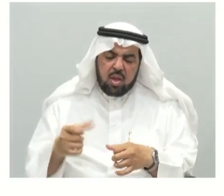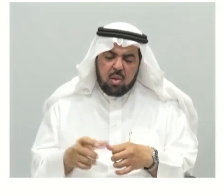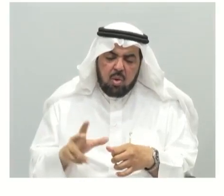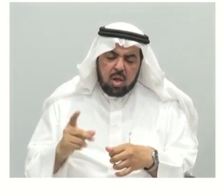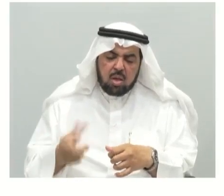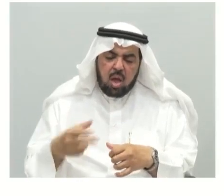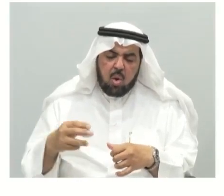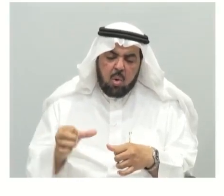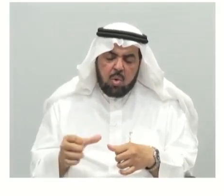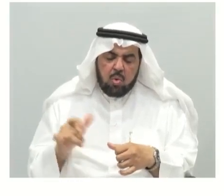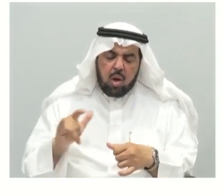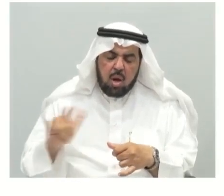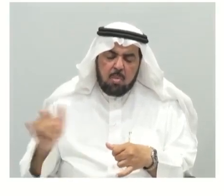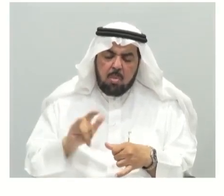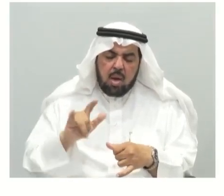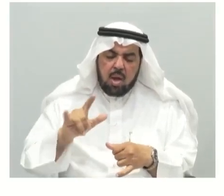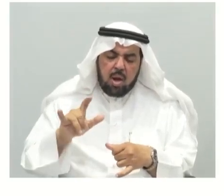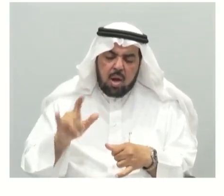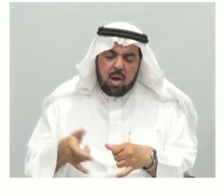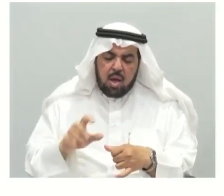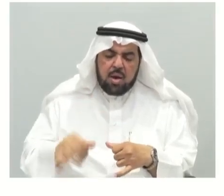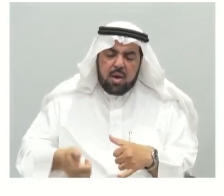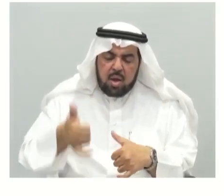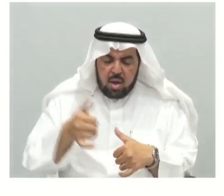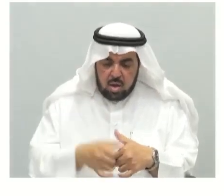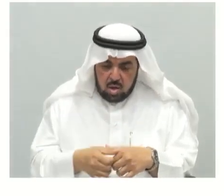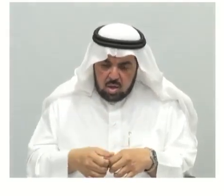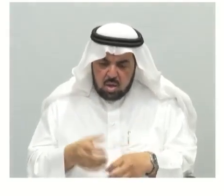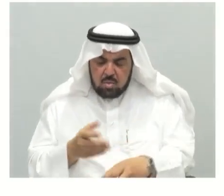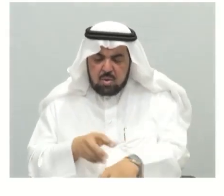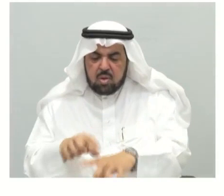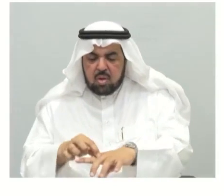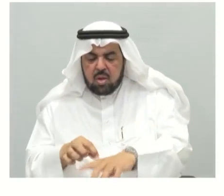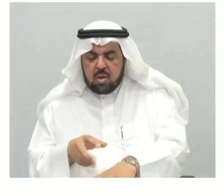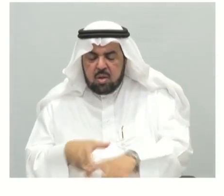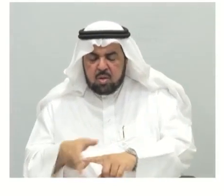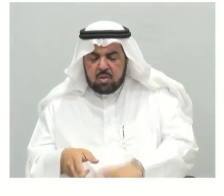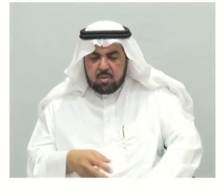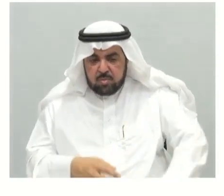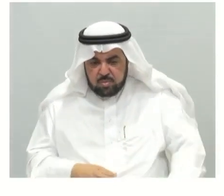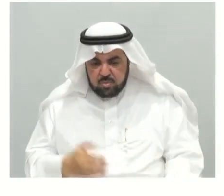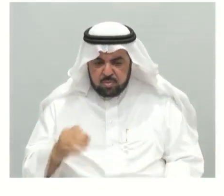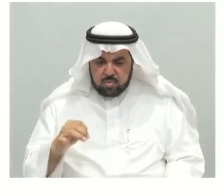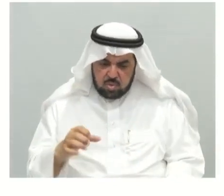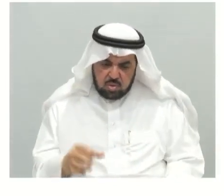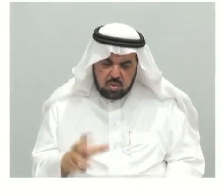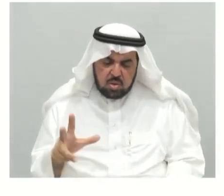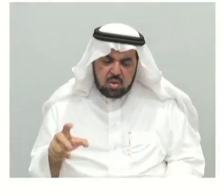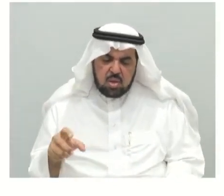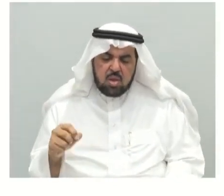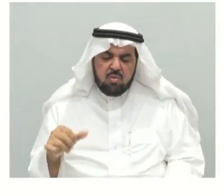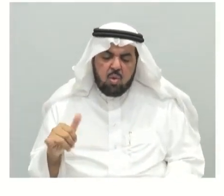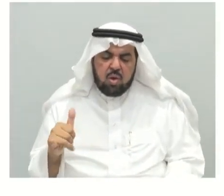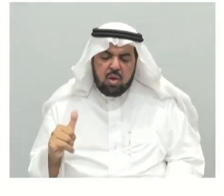اضرار الحشرات تؤدي الى بعض الامراض للانسان وتسبب بعض الامراض للانسان من اشهرها حمى التيفوئيد